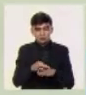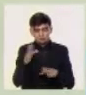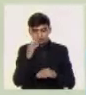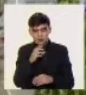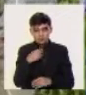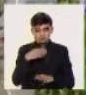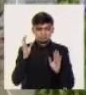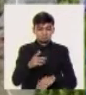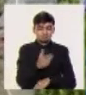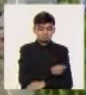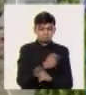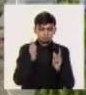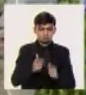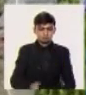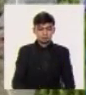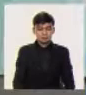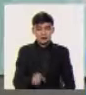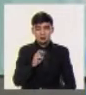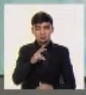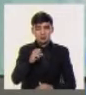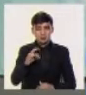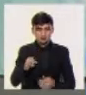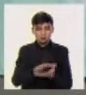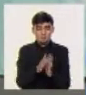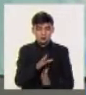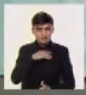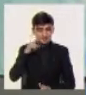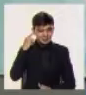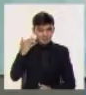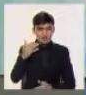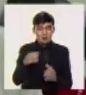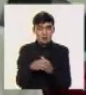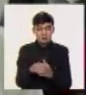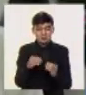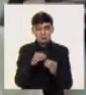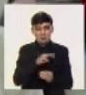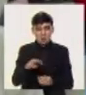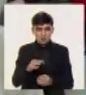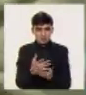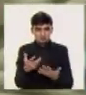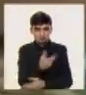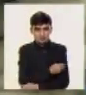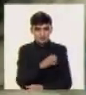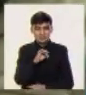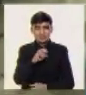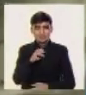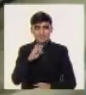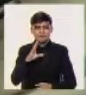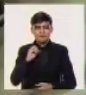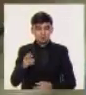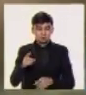на инъекцию. Анкара заключила контракт с китайской фармкомпанией. 10 миллионов доз препарата Синовак уже в